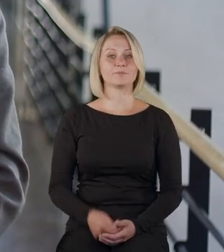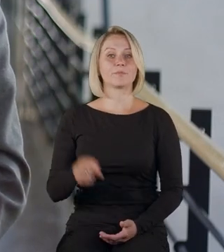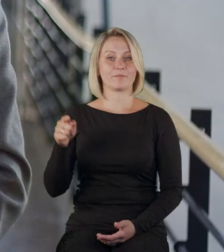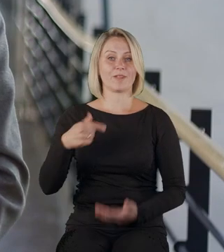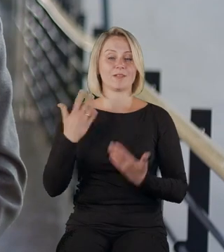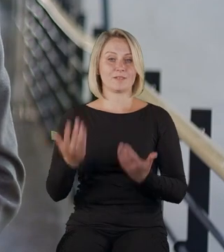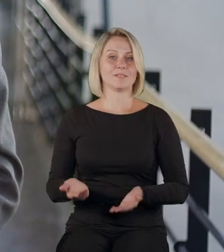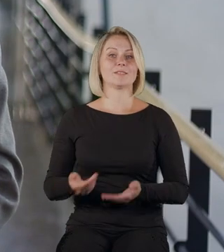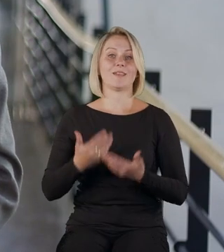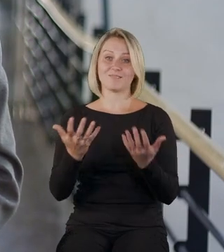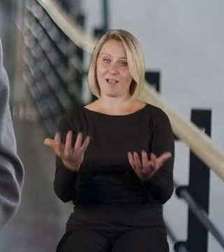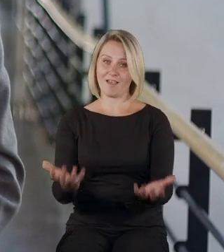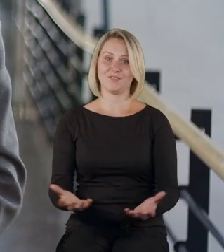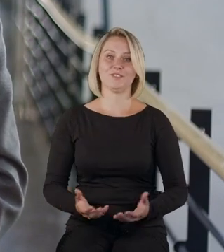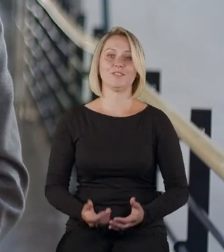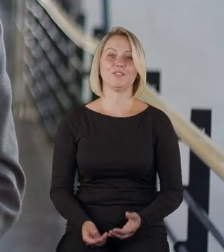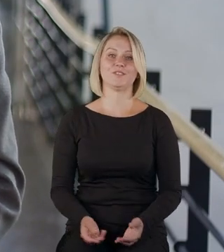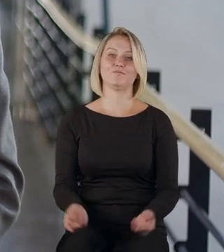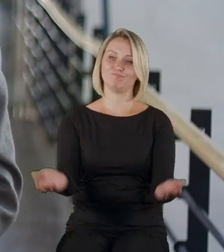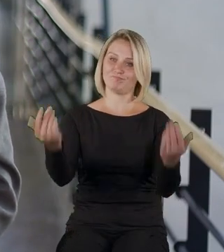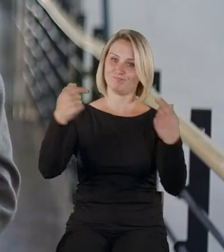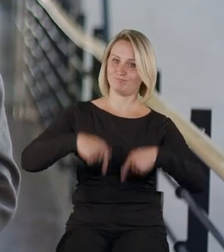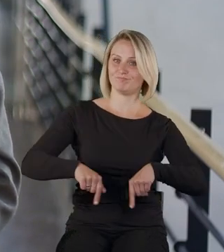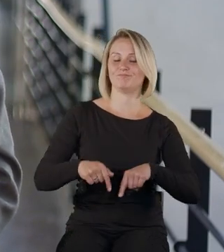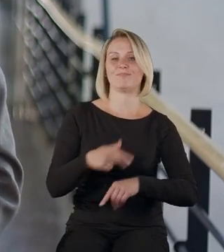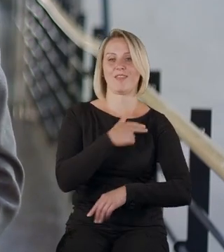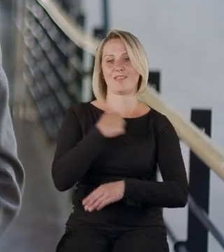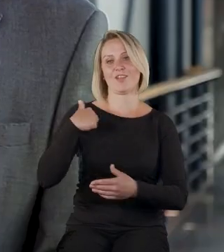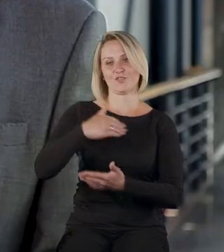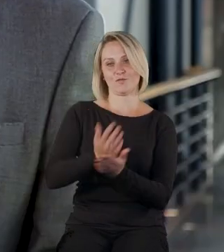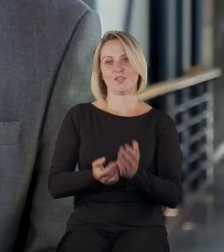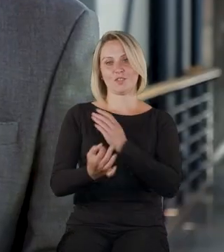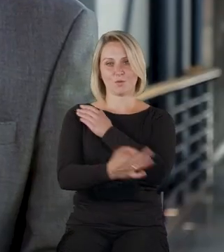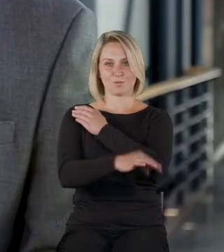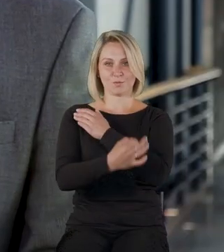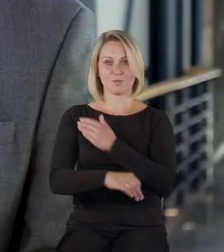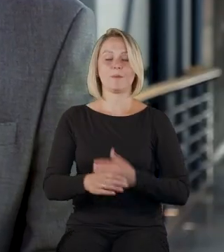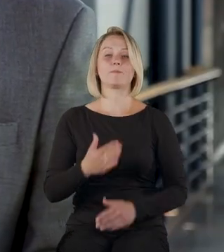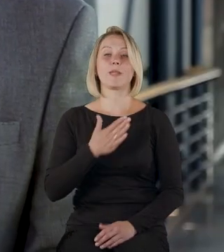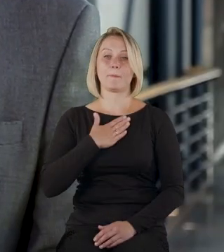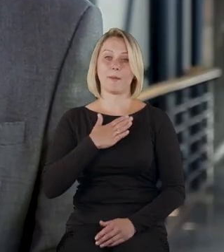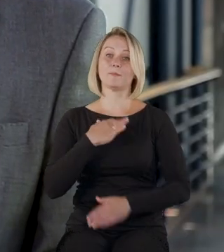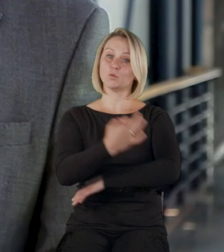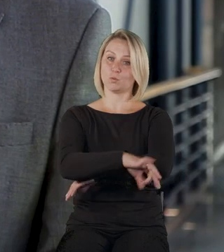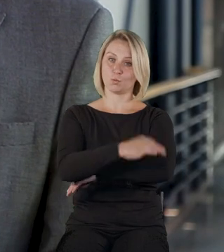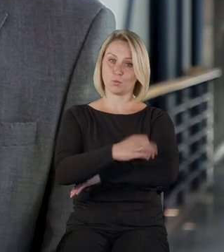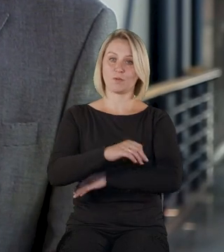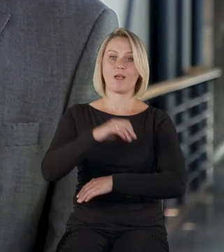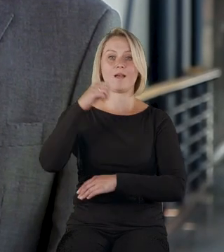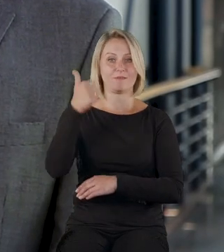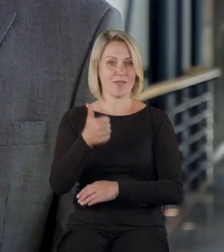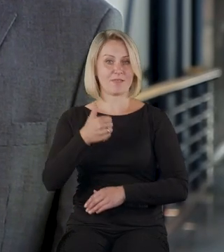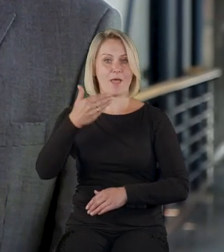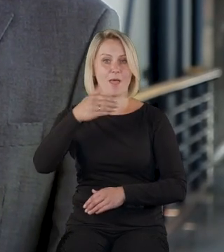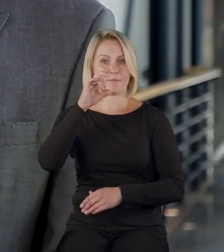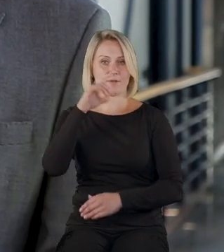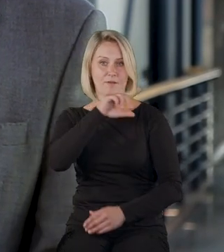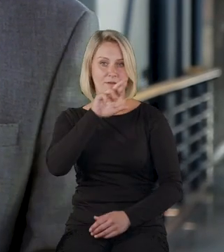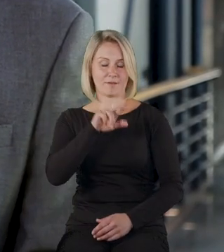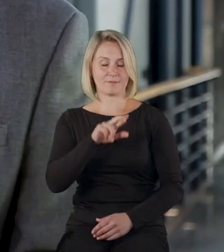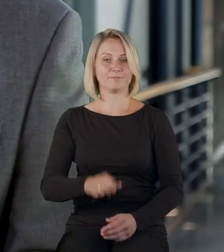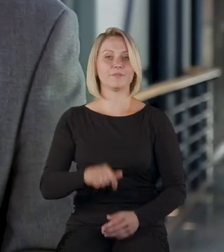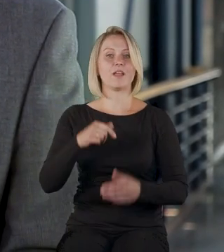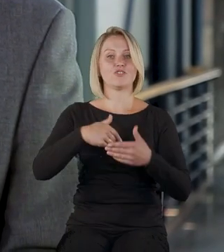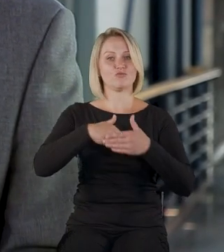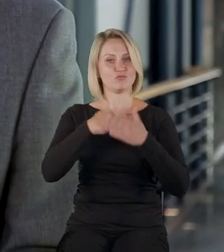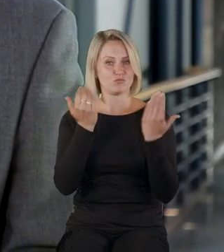Chciałbym Państwa zachęcić do studiowania na naszym wydziale. Prowadzimy studia jednolite magisterskie w